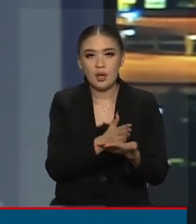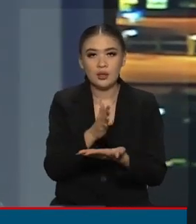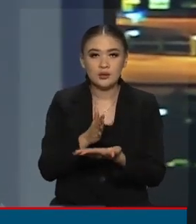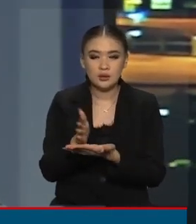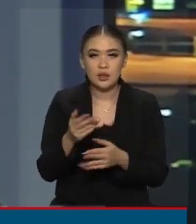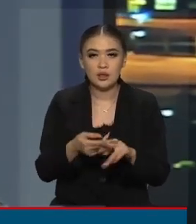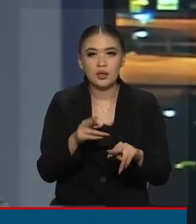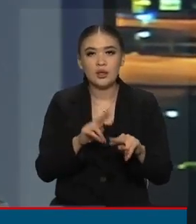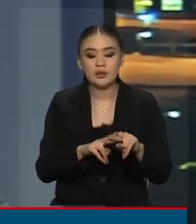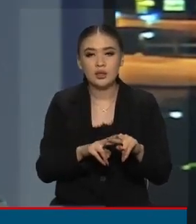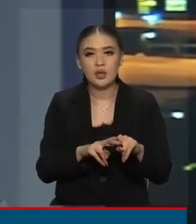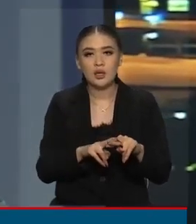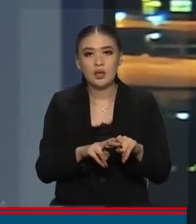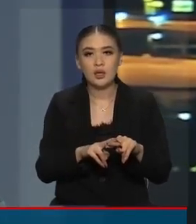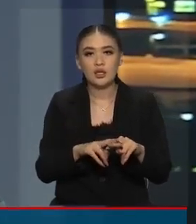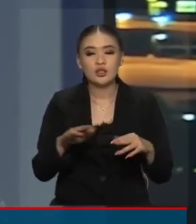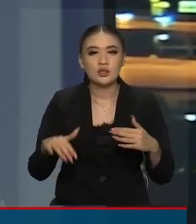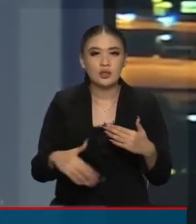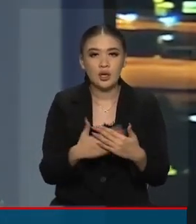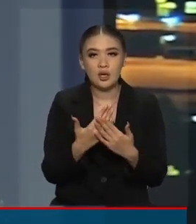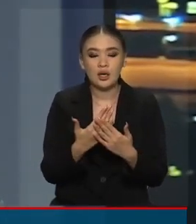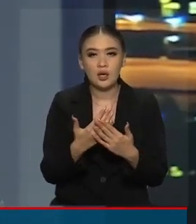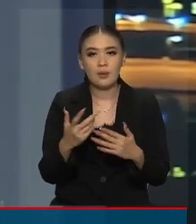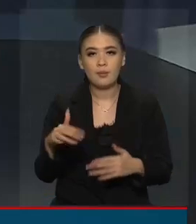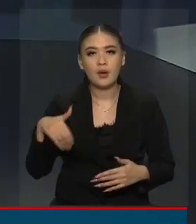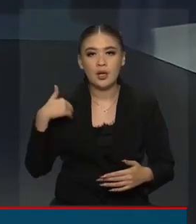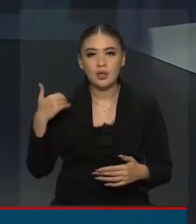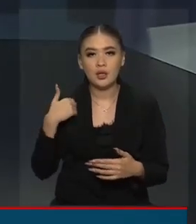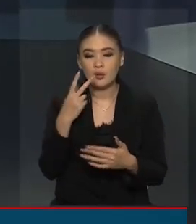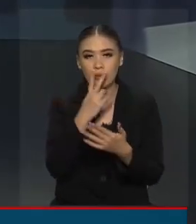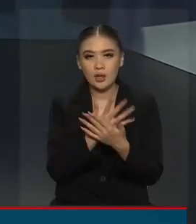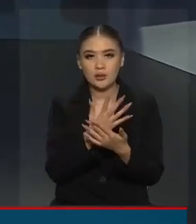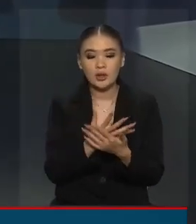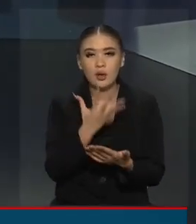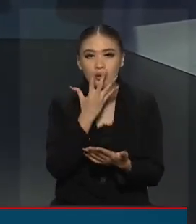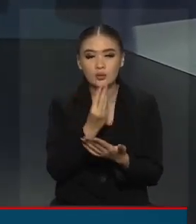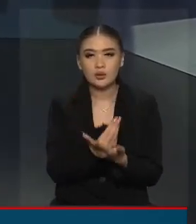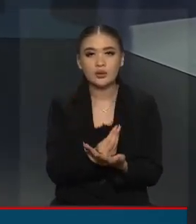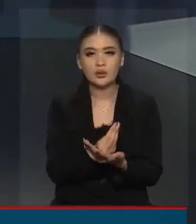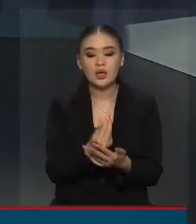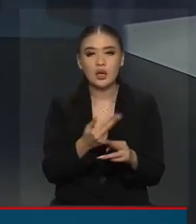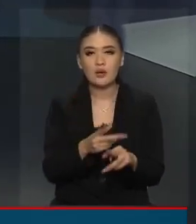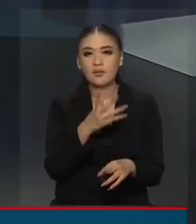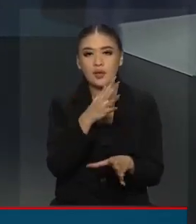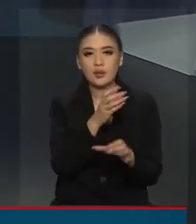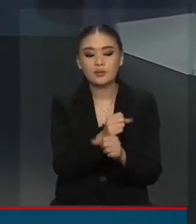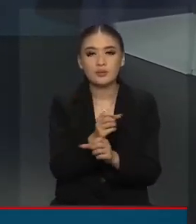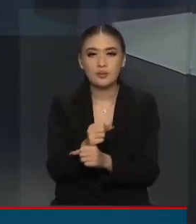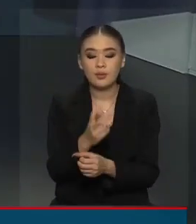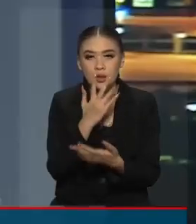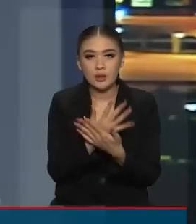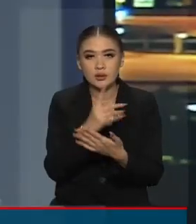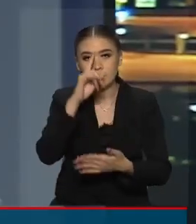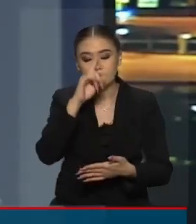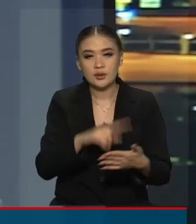біз тағы да жаңа сондай тәсілдерді пайдаланып отырмыз. Өз нәтижесін қысқа мерзімде әкеледі деп сенімдімін